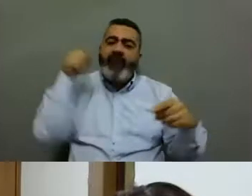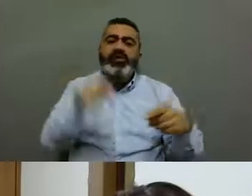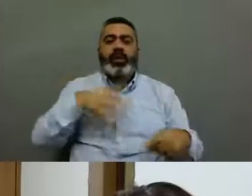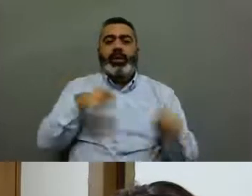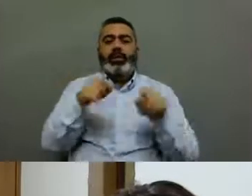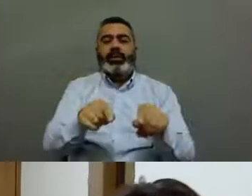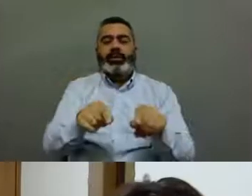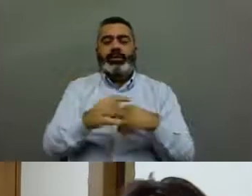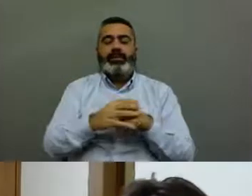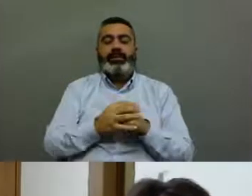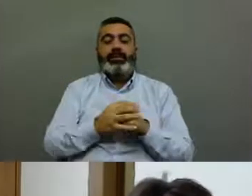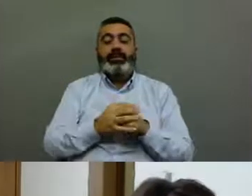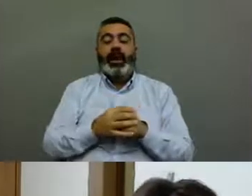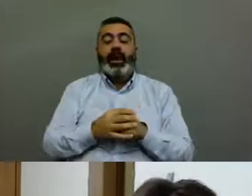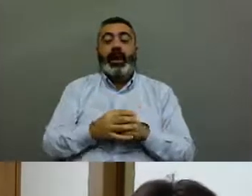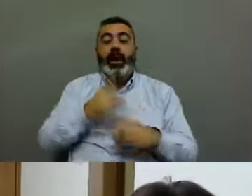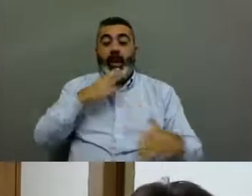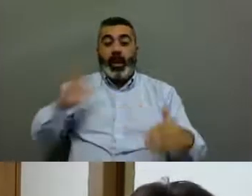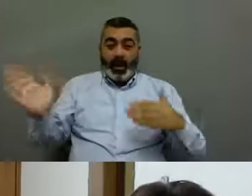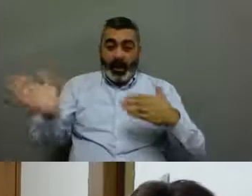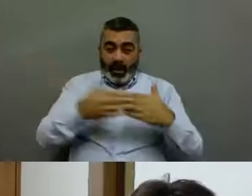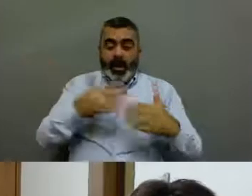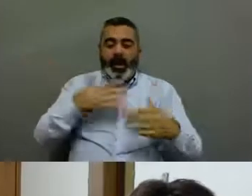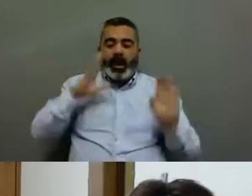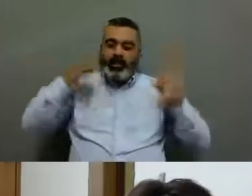κλείνοντας, θα ήθελα να εστιάσω στο σχολείο.